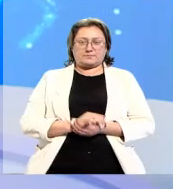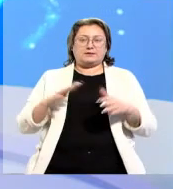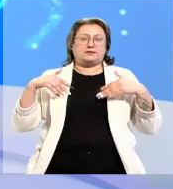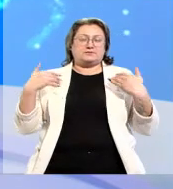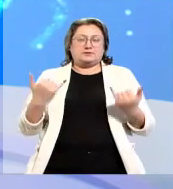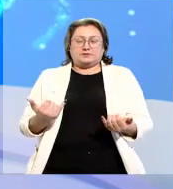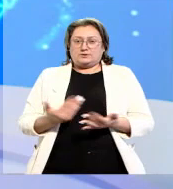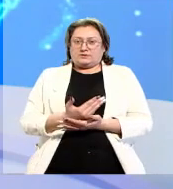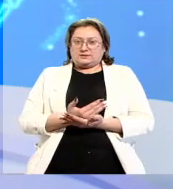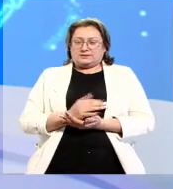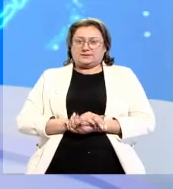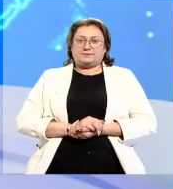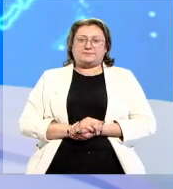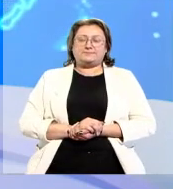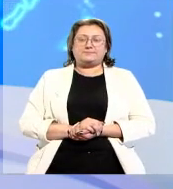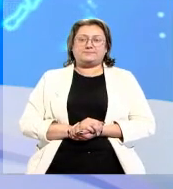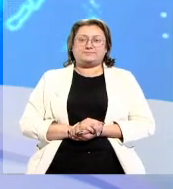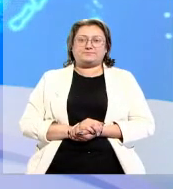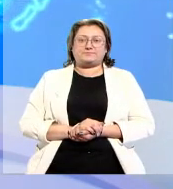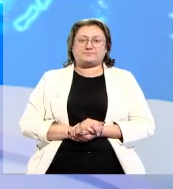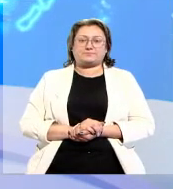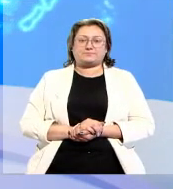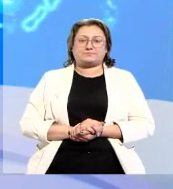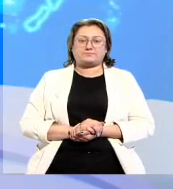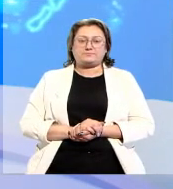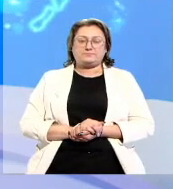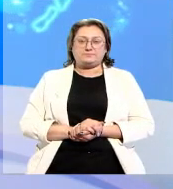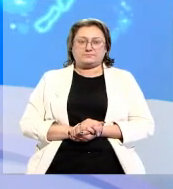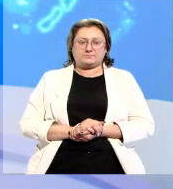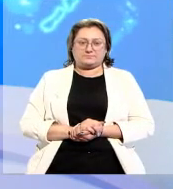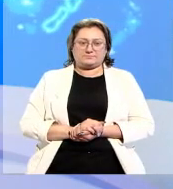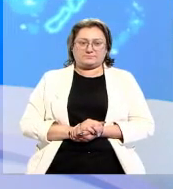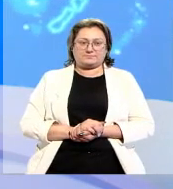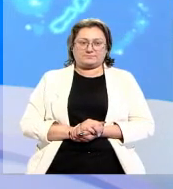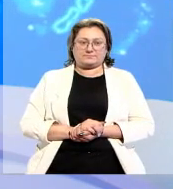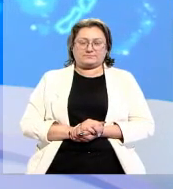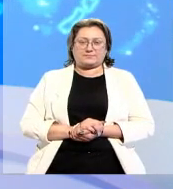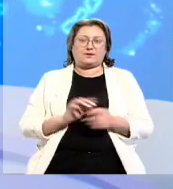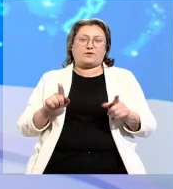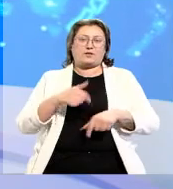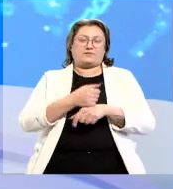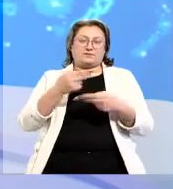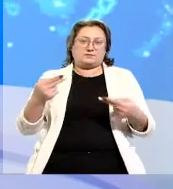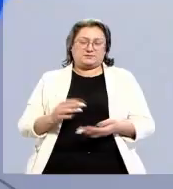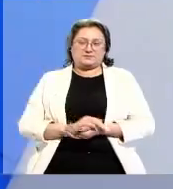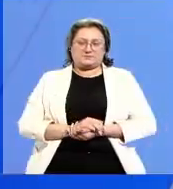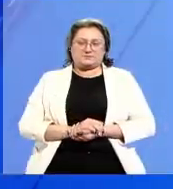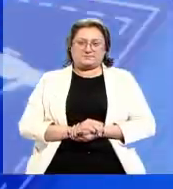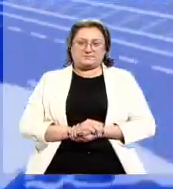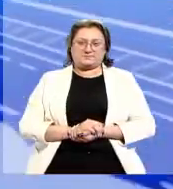Армысыз телекөрермен, эфирде жаңалықтар тізгінде мен Айдана Манатқызы, сурд аудармада Оксана Отечко. Алдымен аңдатпа.